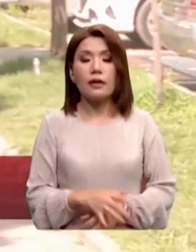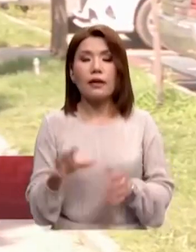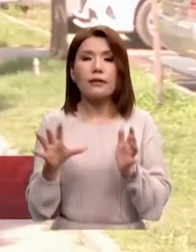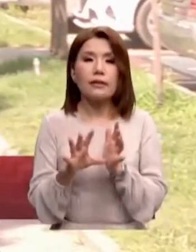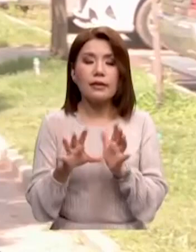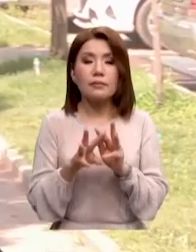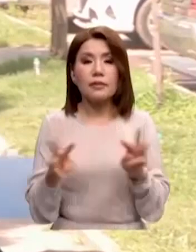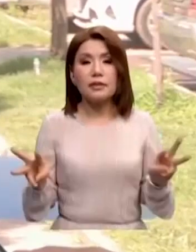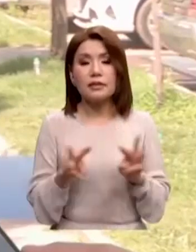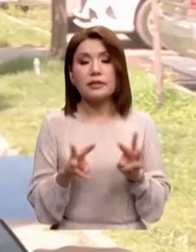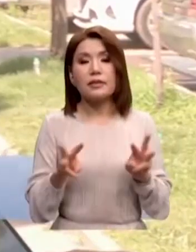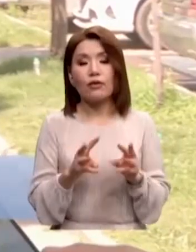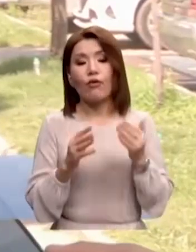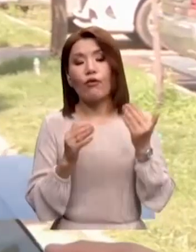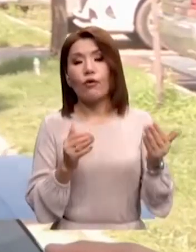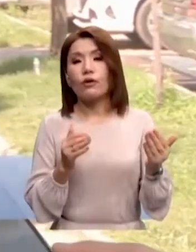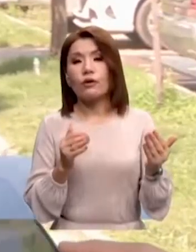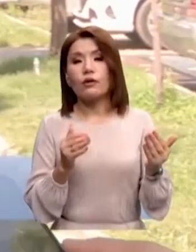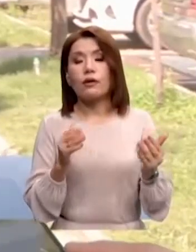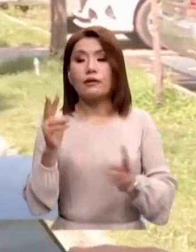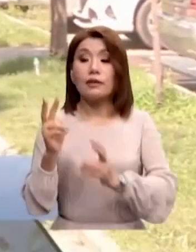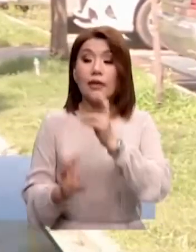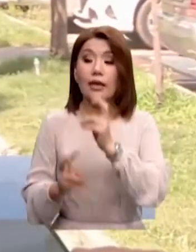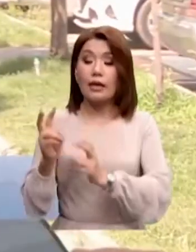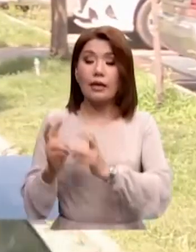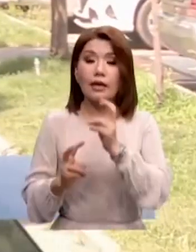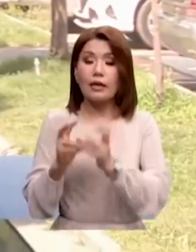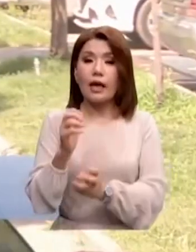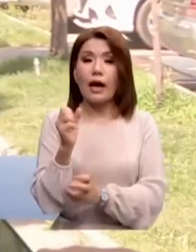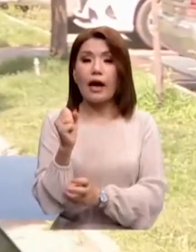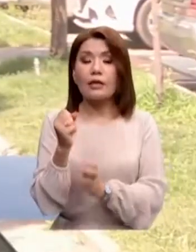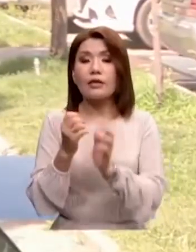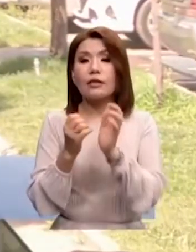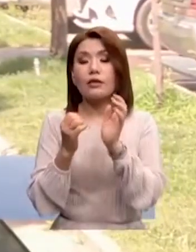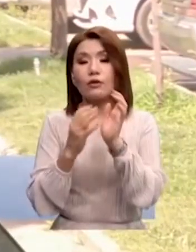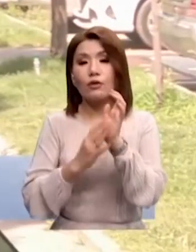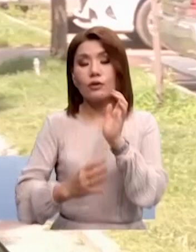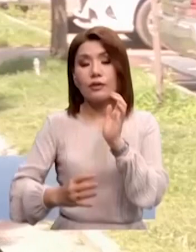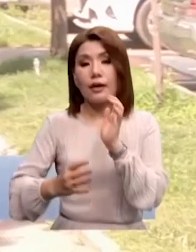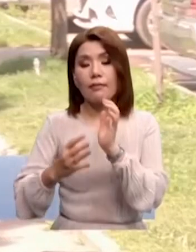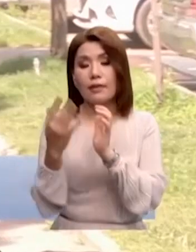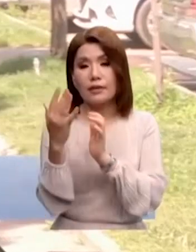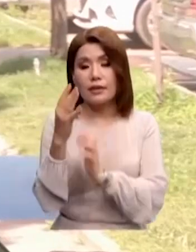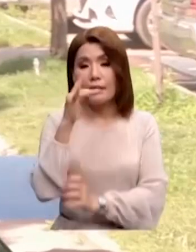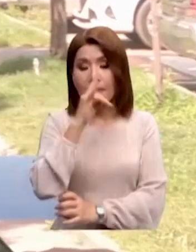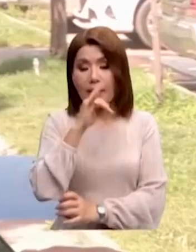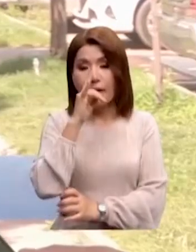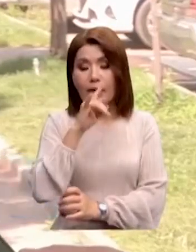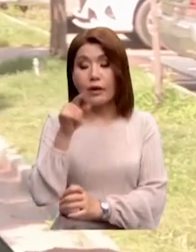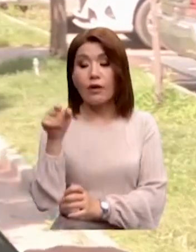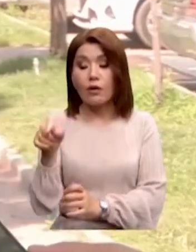Энергетика министрлігі тарапынан жәндегі өндіре алмай жатқан АИ-95 маркалы бензиннің көлемін